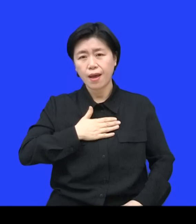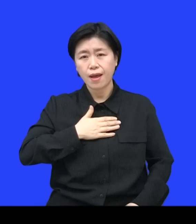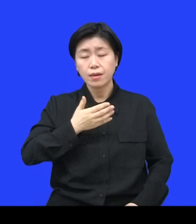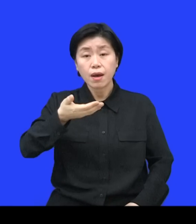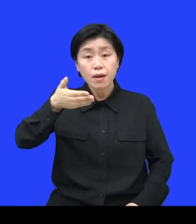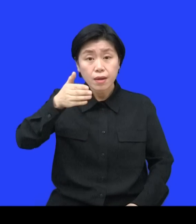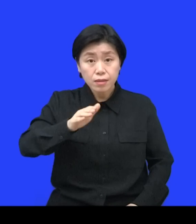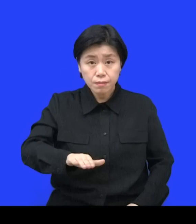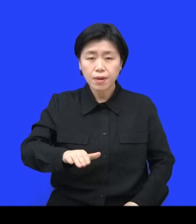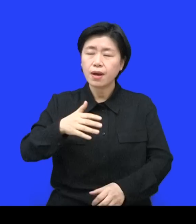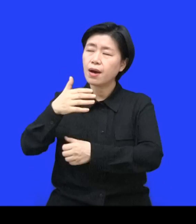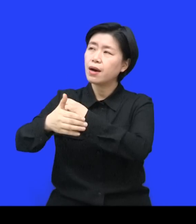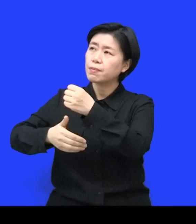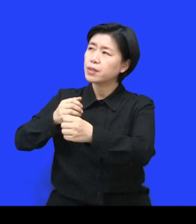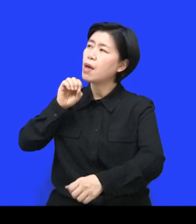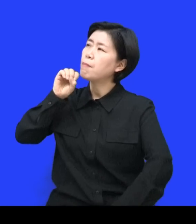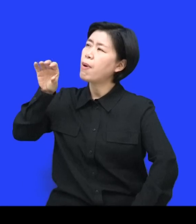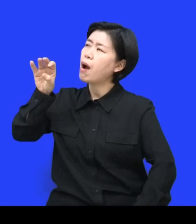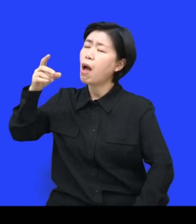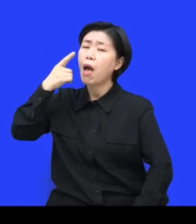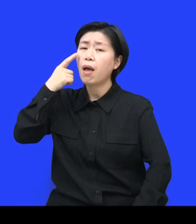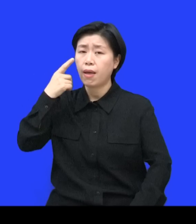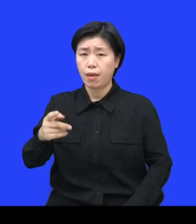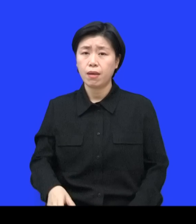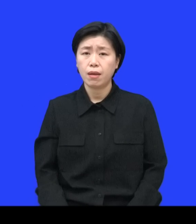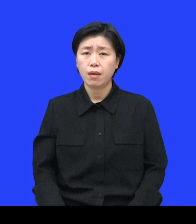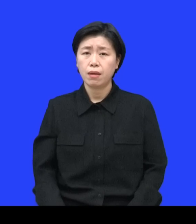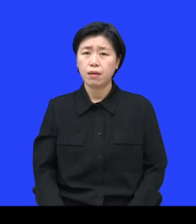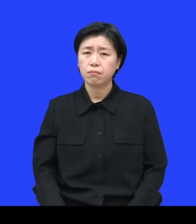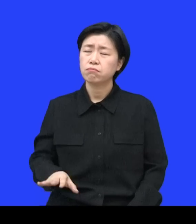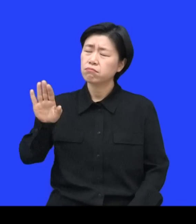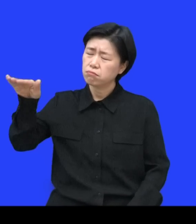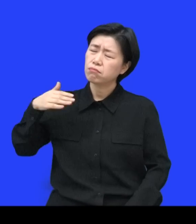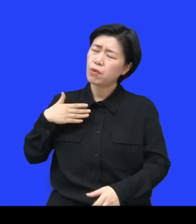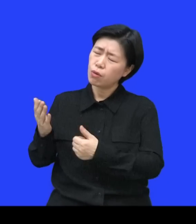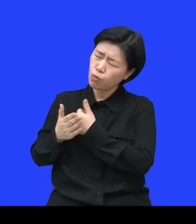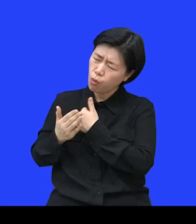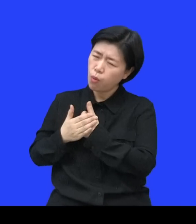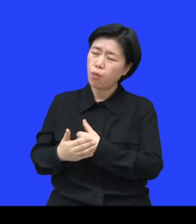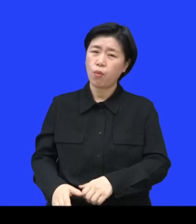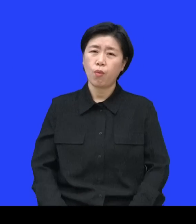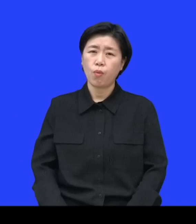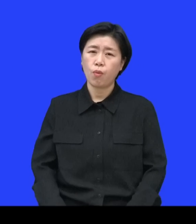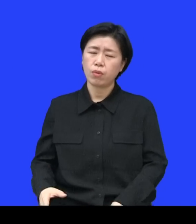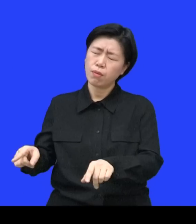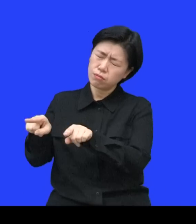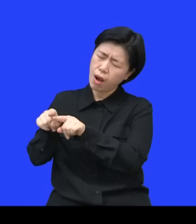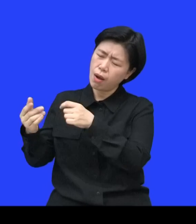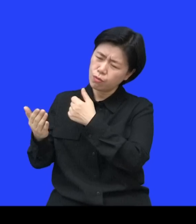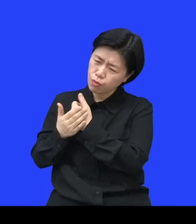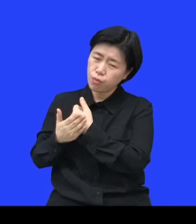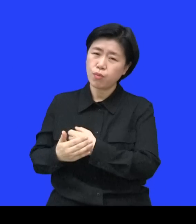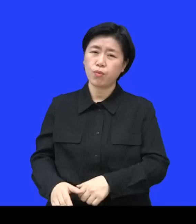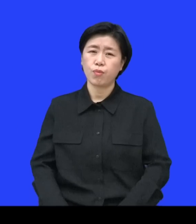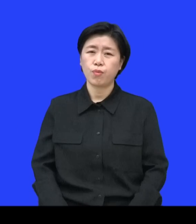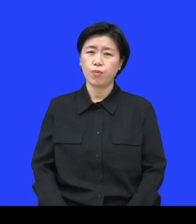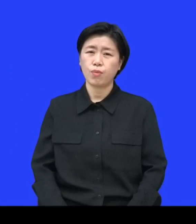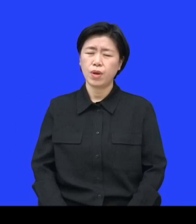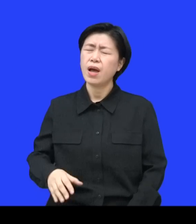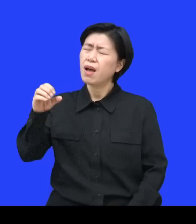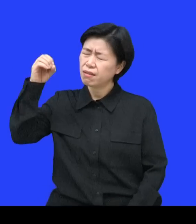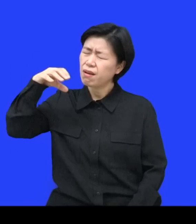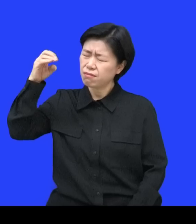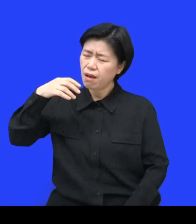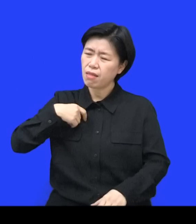하라는 거예요. 무조건. 하나님 앞에 그냥 읊조리는 거. 하나님 도와주세요. 하나님 함께 해주세요. 그렇다고요. 그냥 내